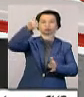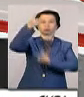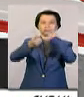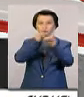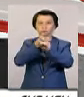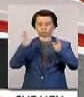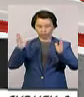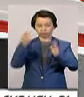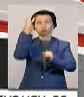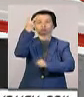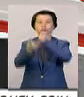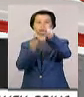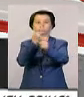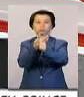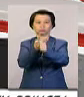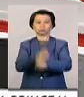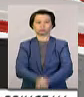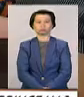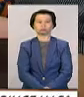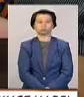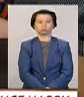dalam tempoh 2 tahun.